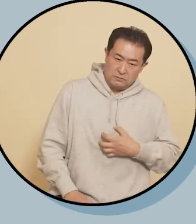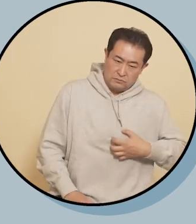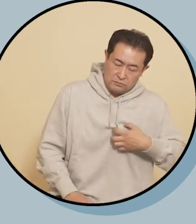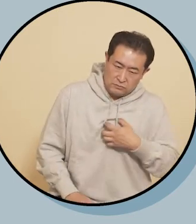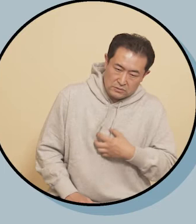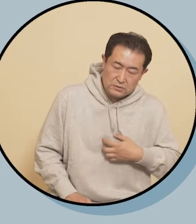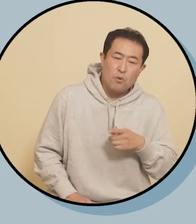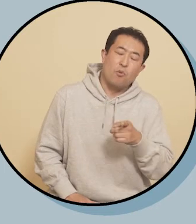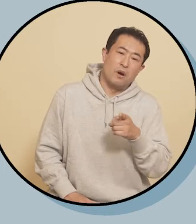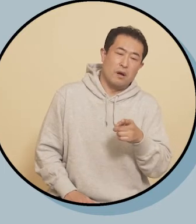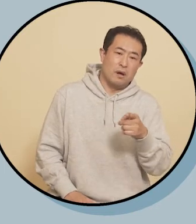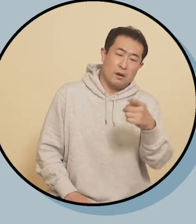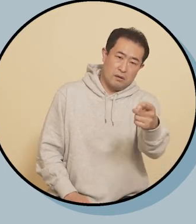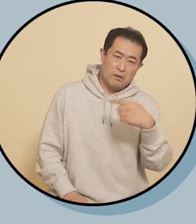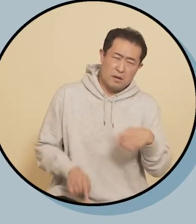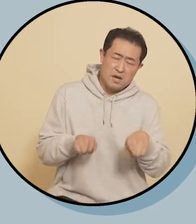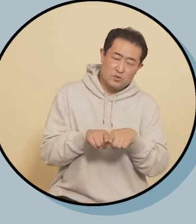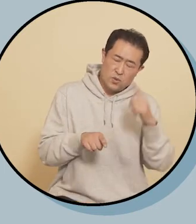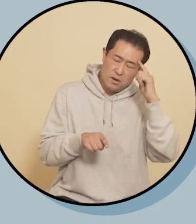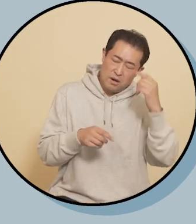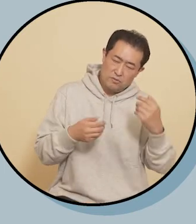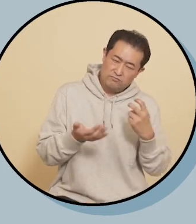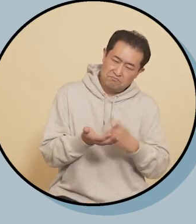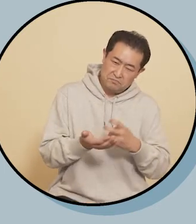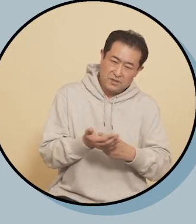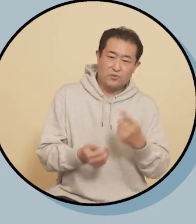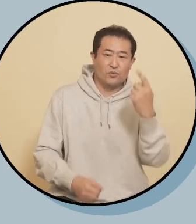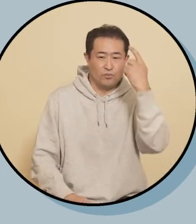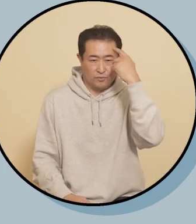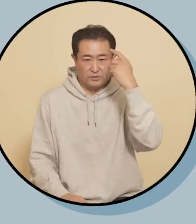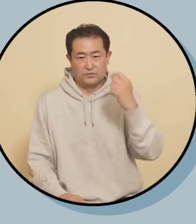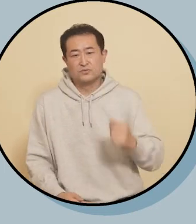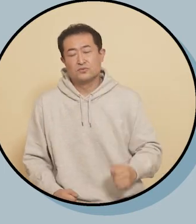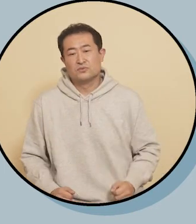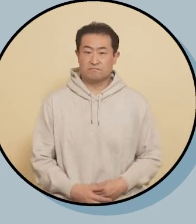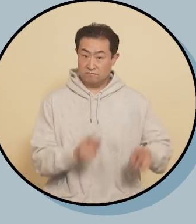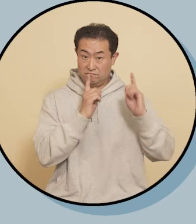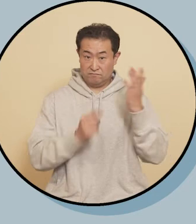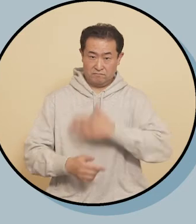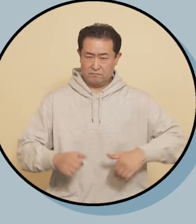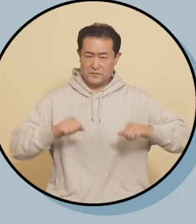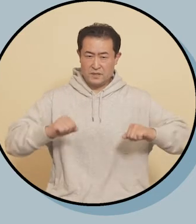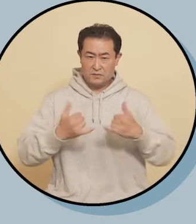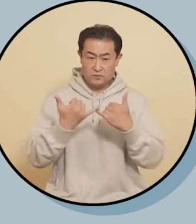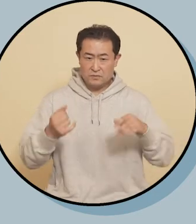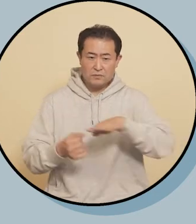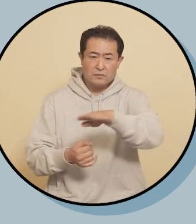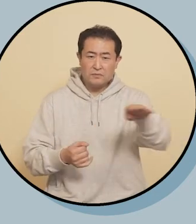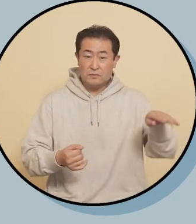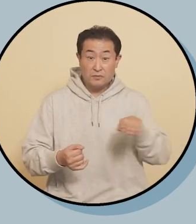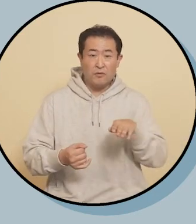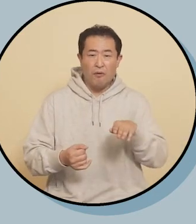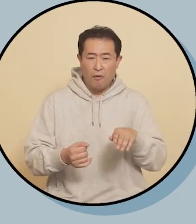やっぱり同時に考えていく必要があるのかなあというふうに思いますねそうですよねやっぱりこっ健常者の高なかなか考えだと